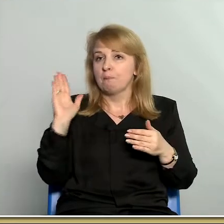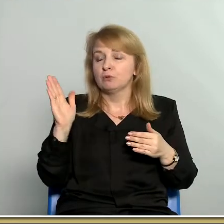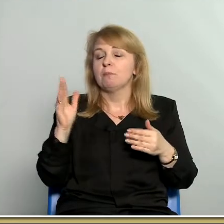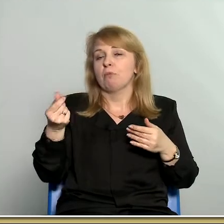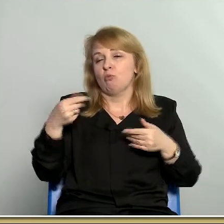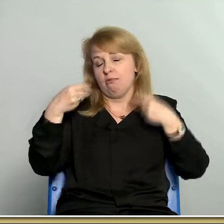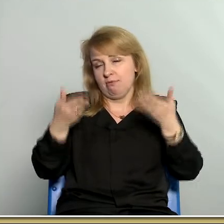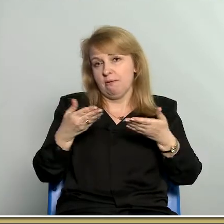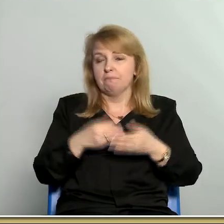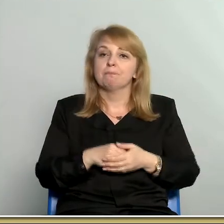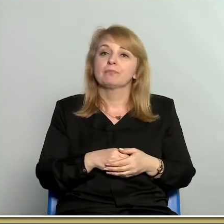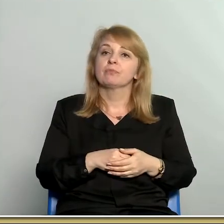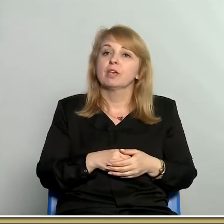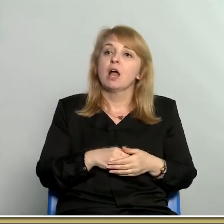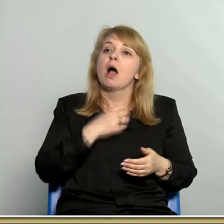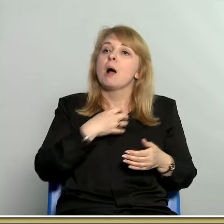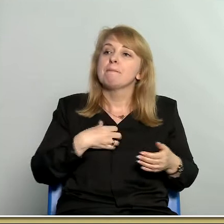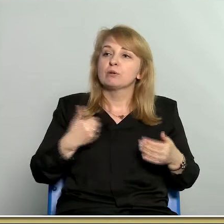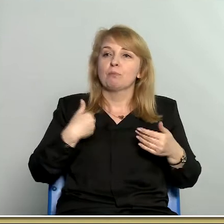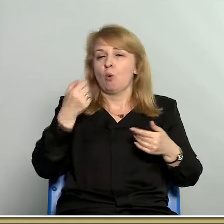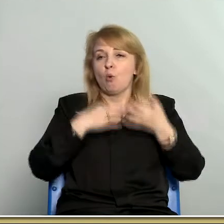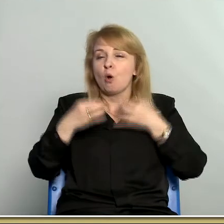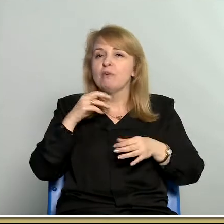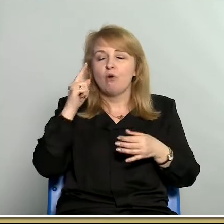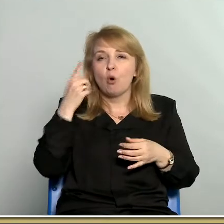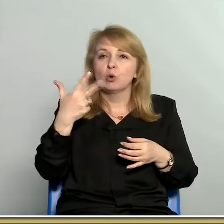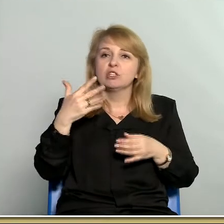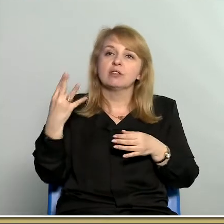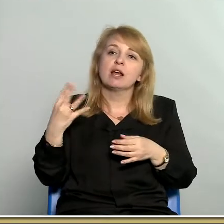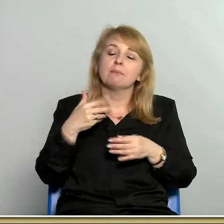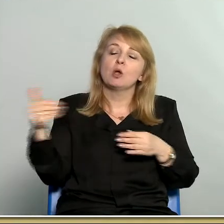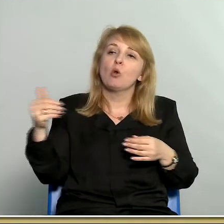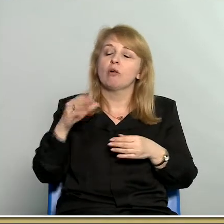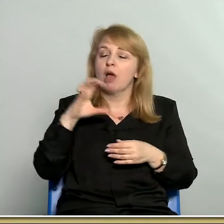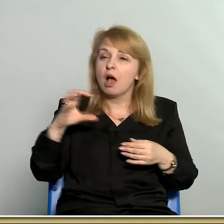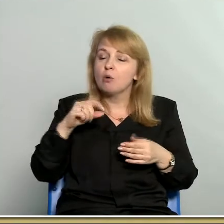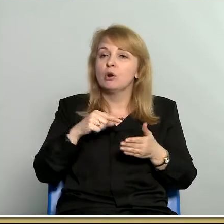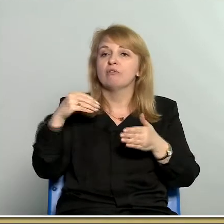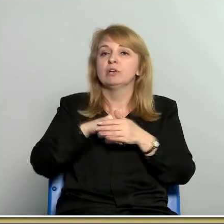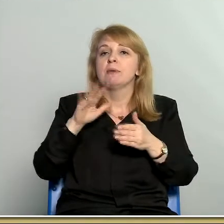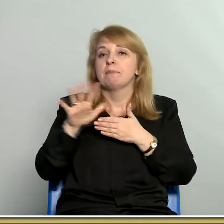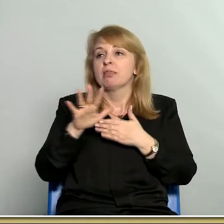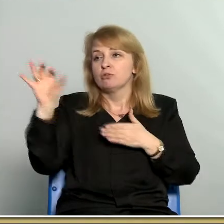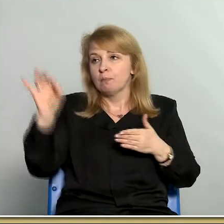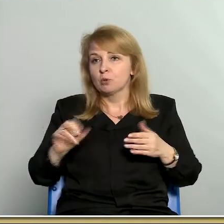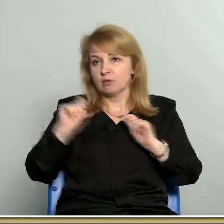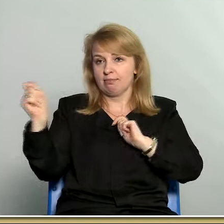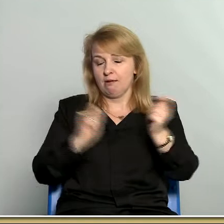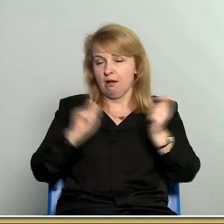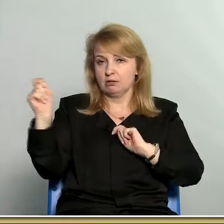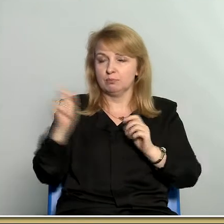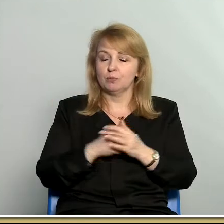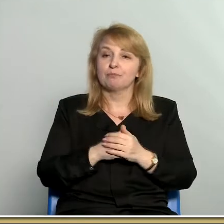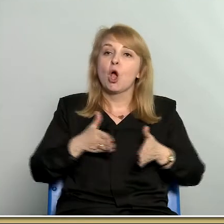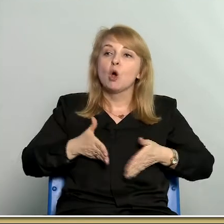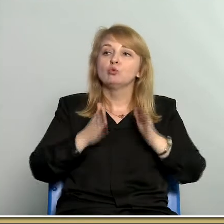Alokacja – Pan Marszałek o tym mówił – około 34 milionów euro, 15% tego, co przeznaczamy na transport. I drogi